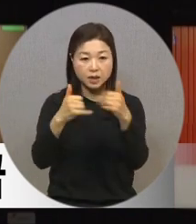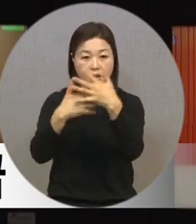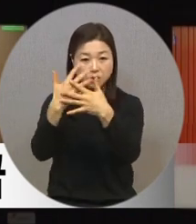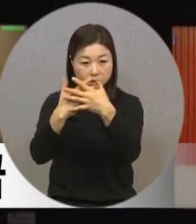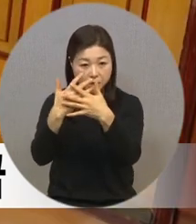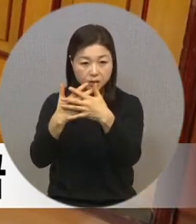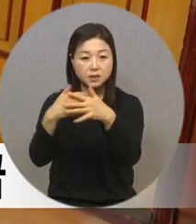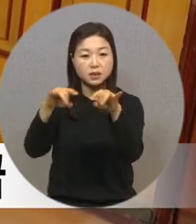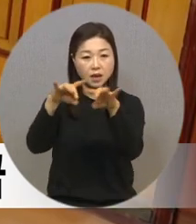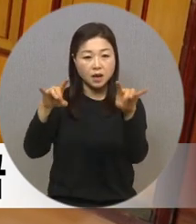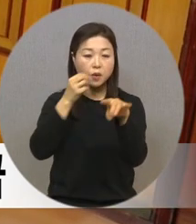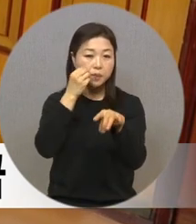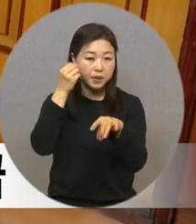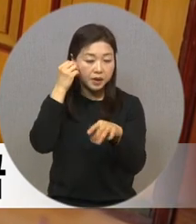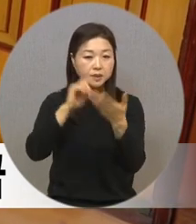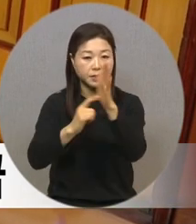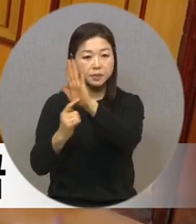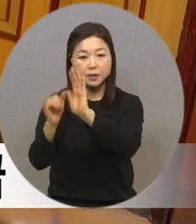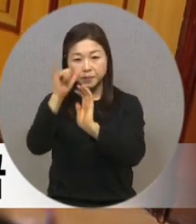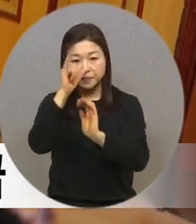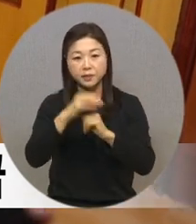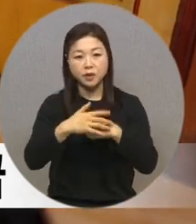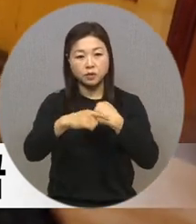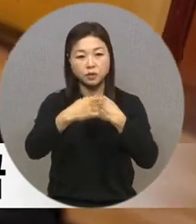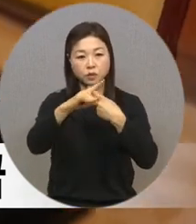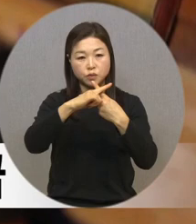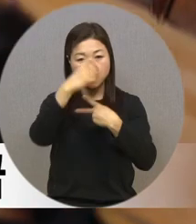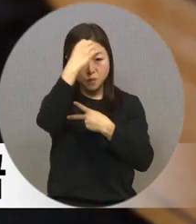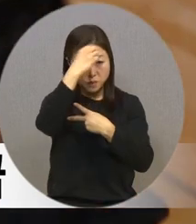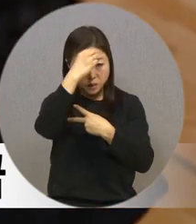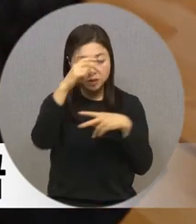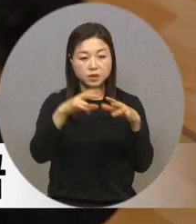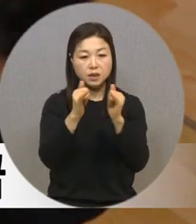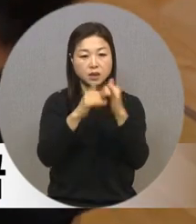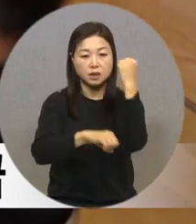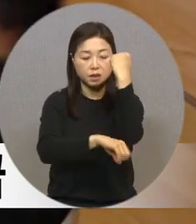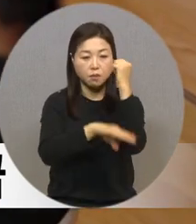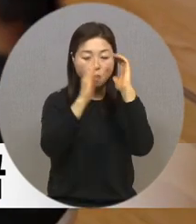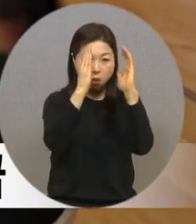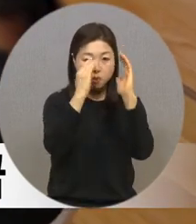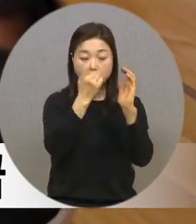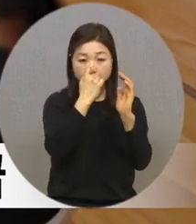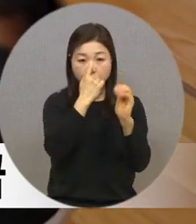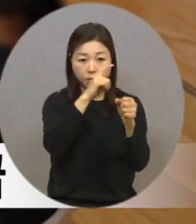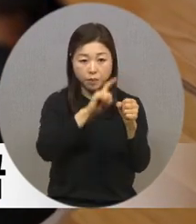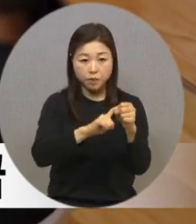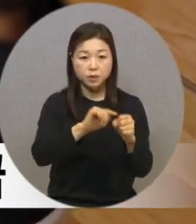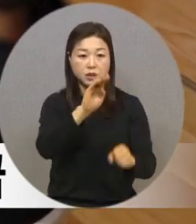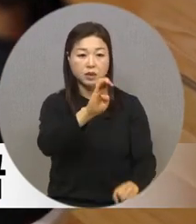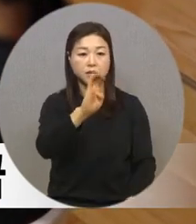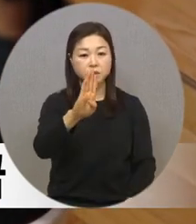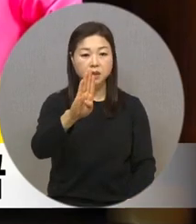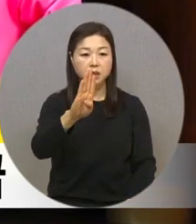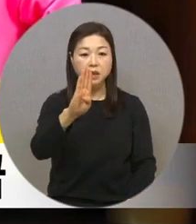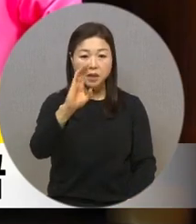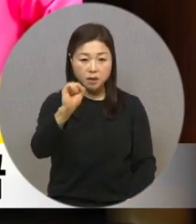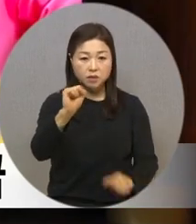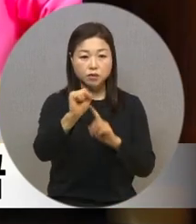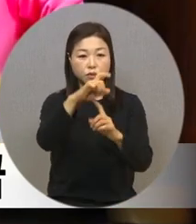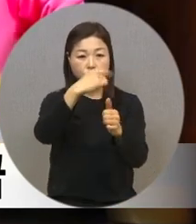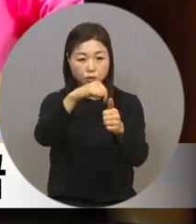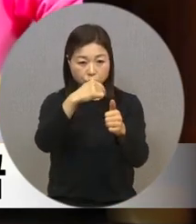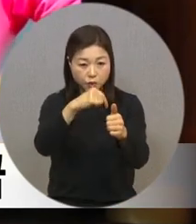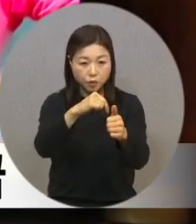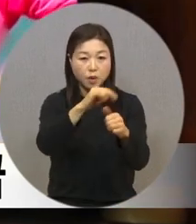한 겁니다 이와 함께 초중고교 장애인의 기본 학습권 보장을 위해 EBS 교육 방송물을 폐쇄